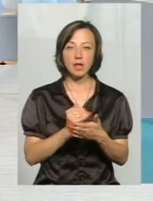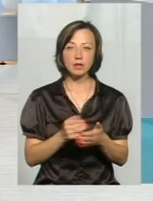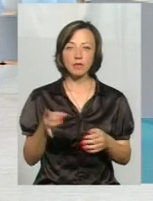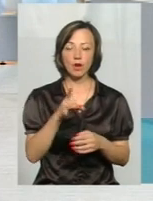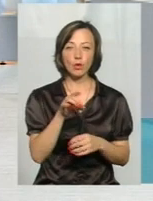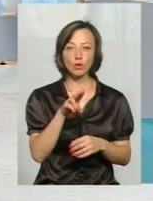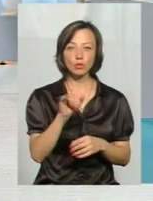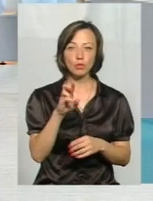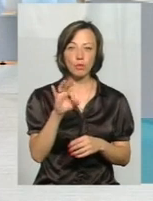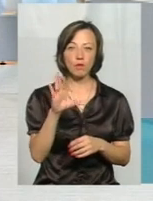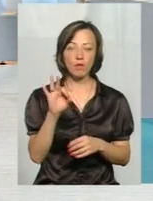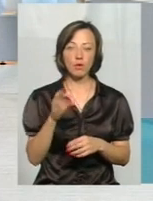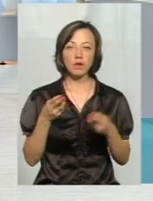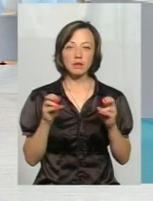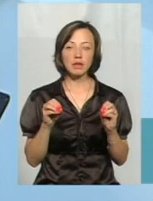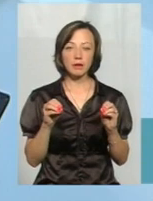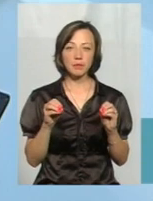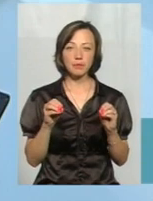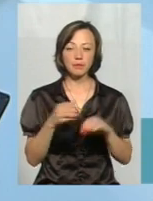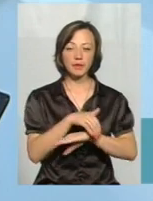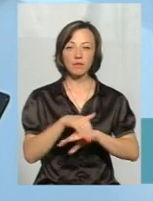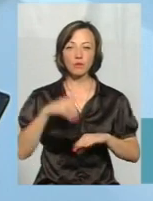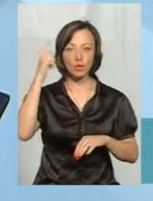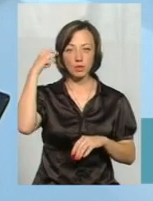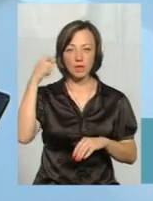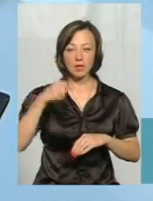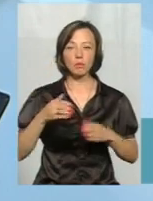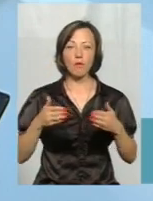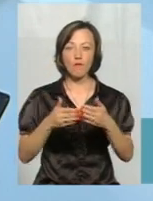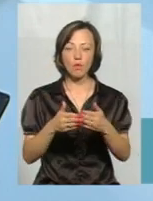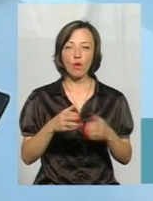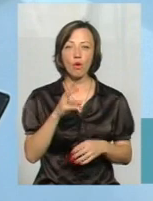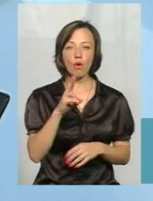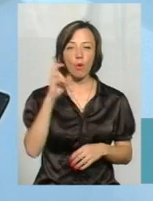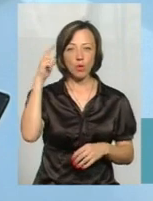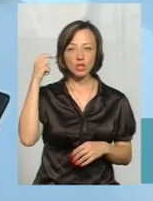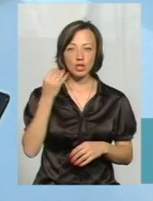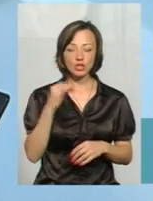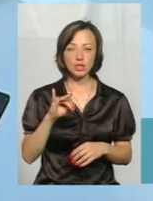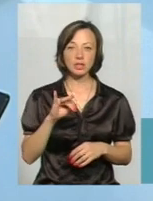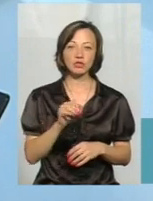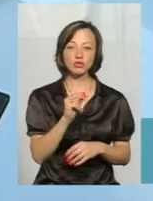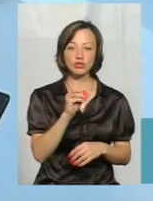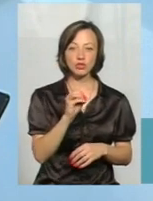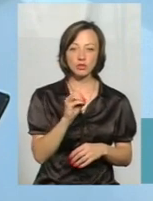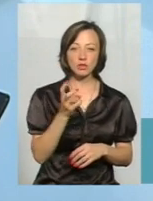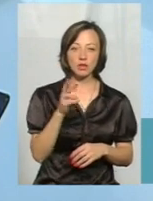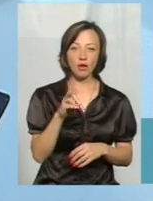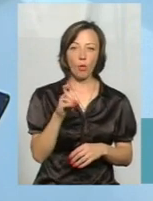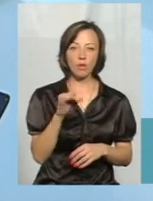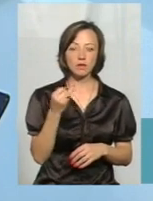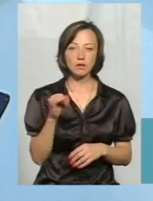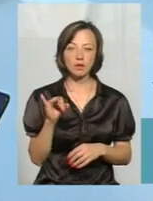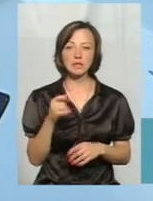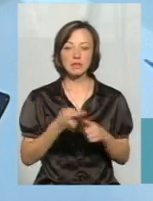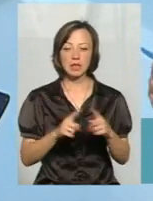мікрорайону Дубово, оце де вулиця Козача, провулок Козачий, Кошового, Суворова, Черняховського. Ця